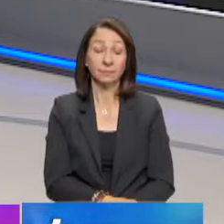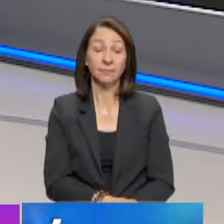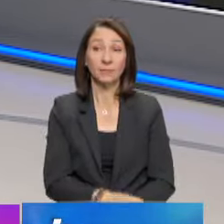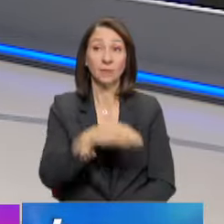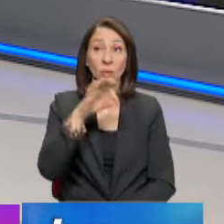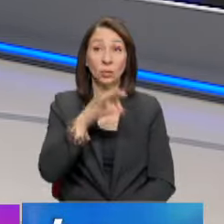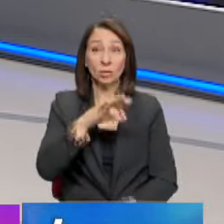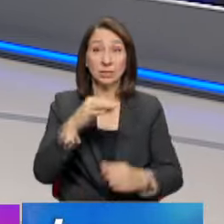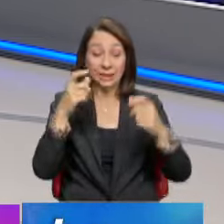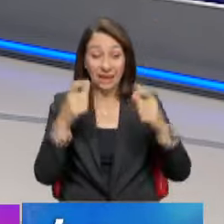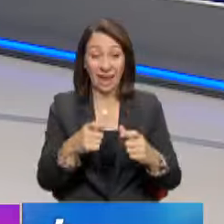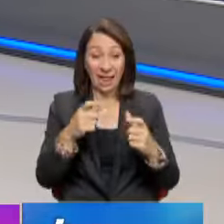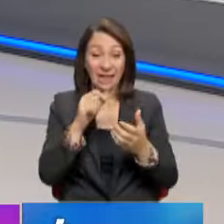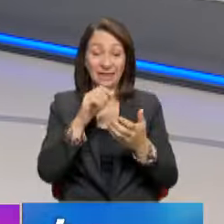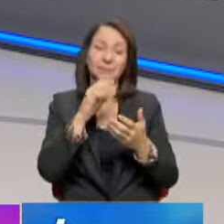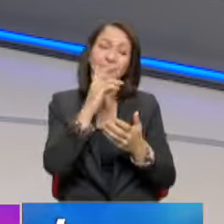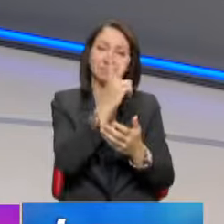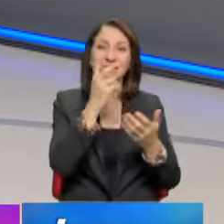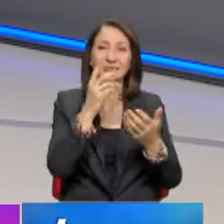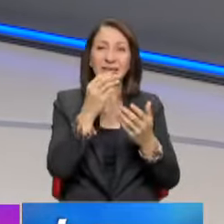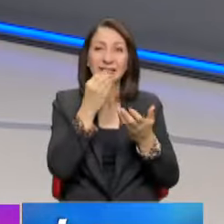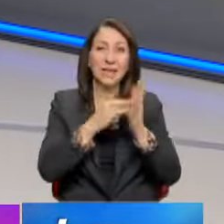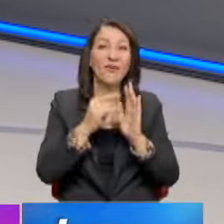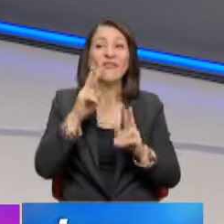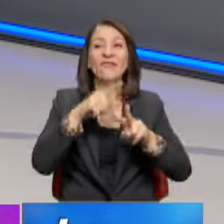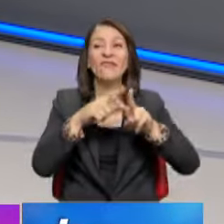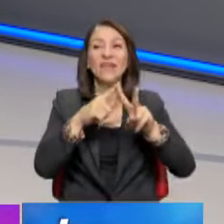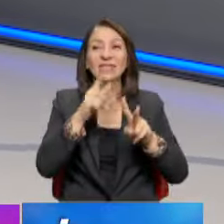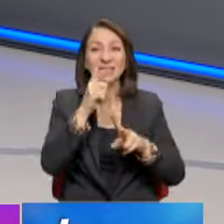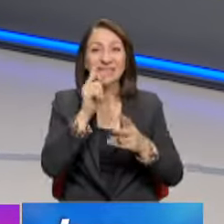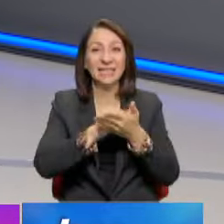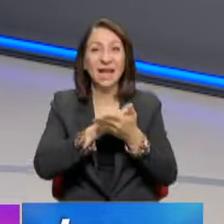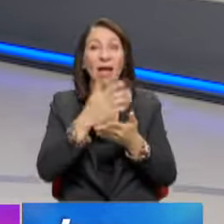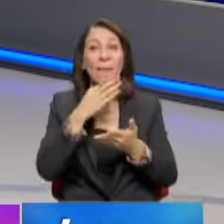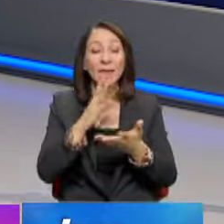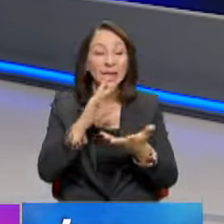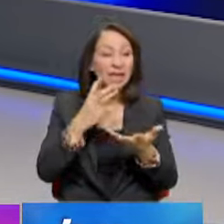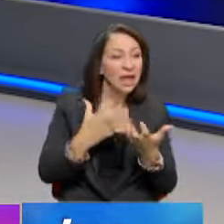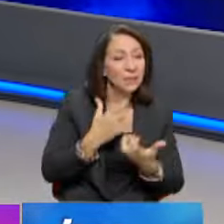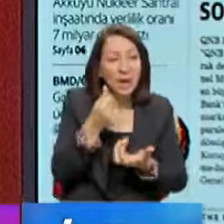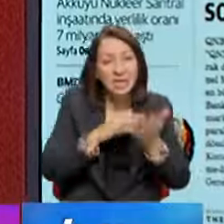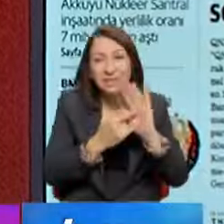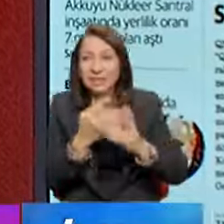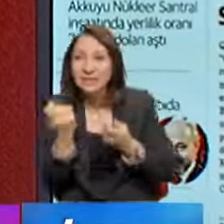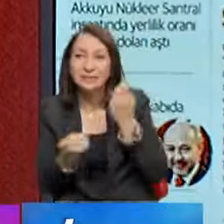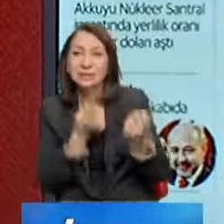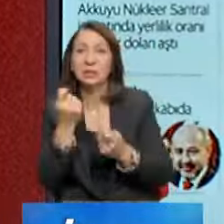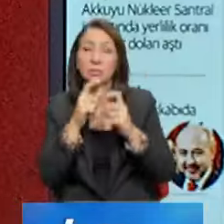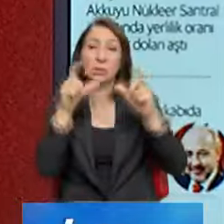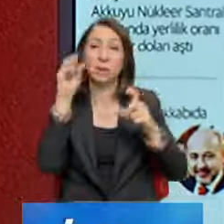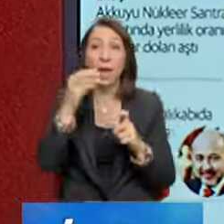Efendim, bugünün yerel gazetelerinde geçim derdi var. Van Sesi gazetesi emeklilerin geçim mücadelesini bugün manşetine